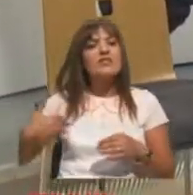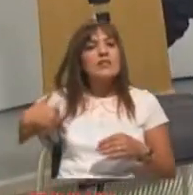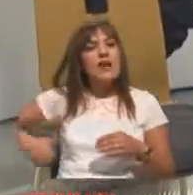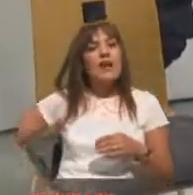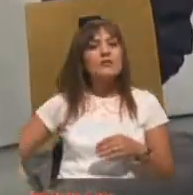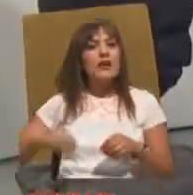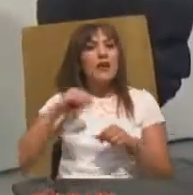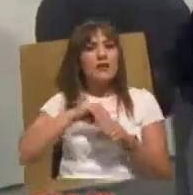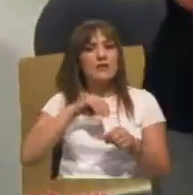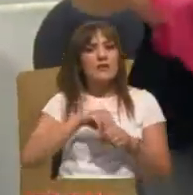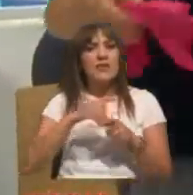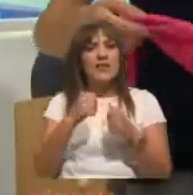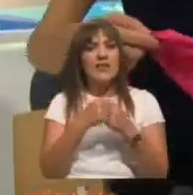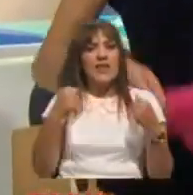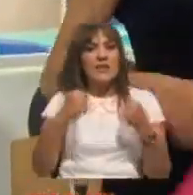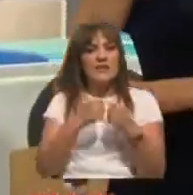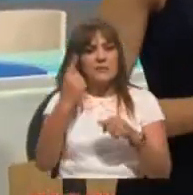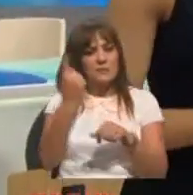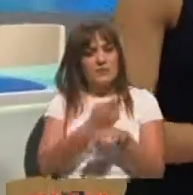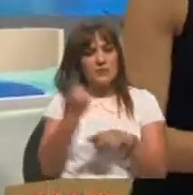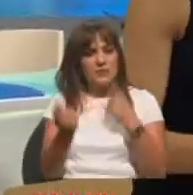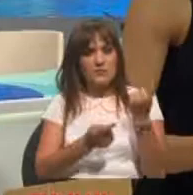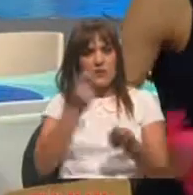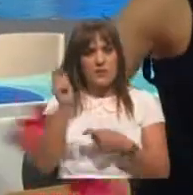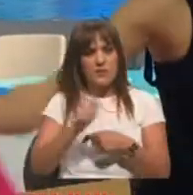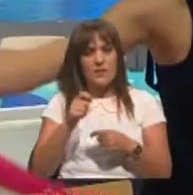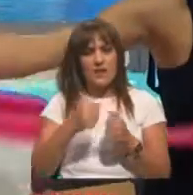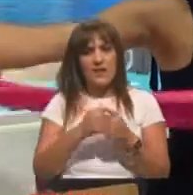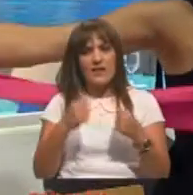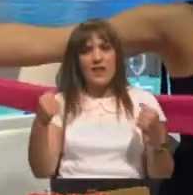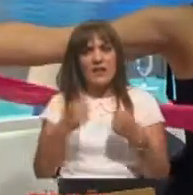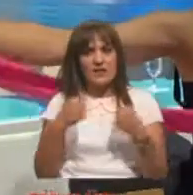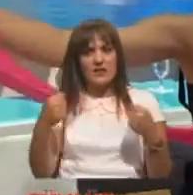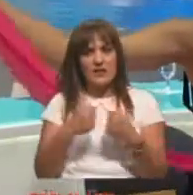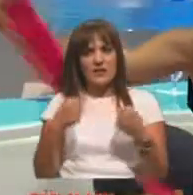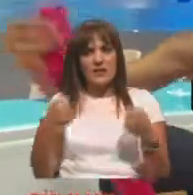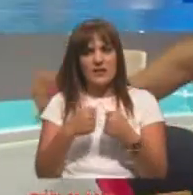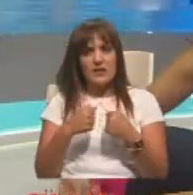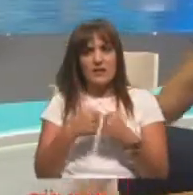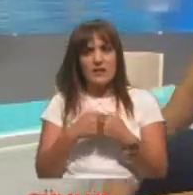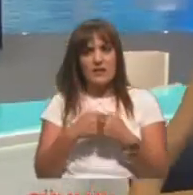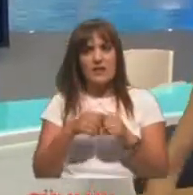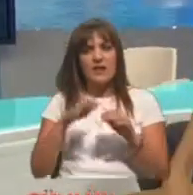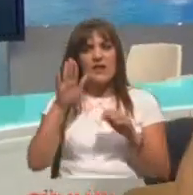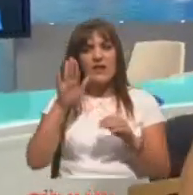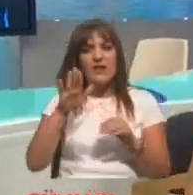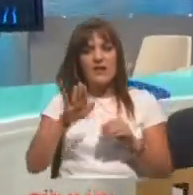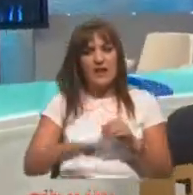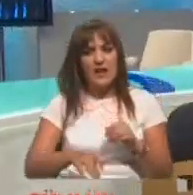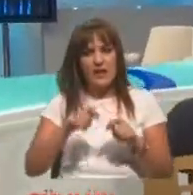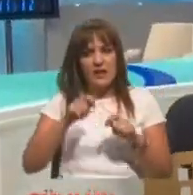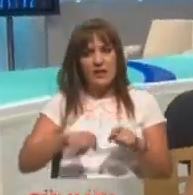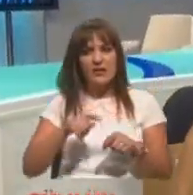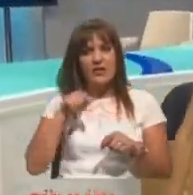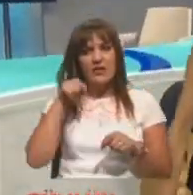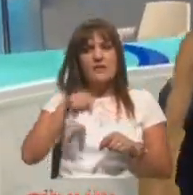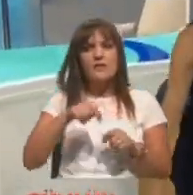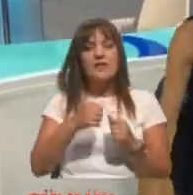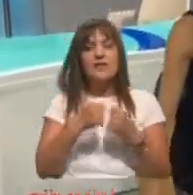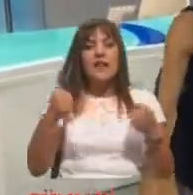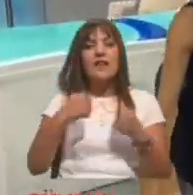için yine lastikle bir çalışma yapalım. Lastiğimizi yere koyuyoruz. Gergin değil şu